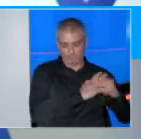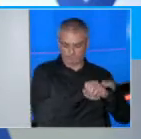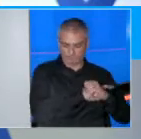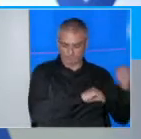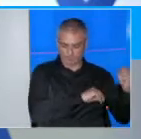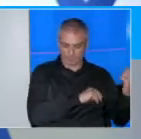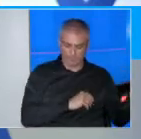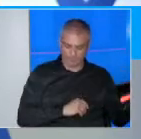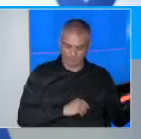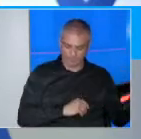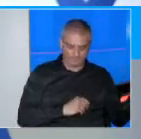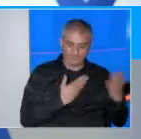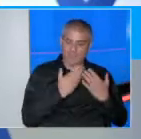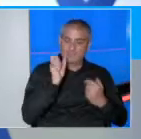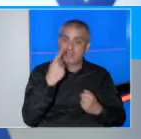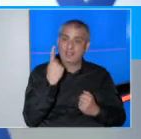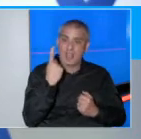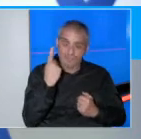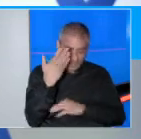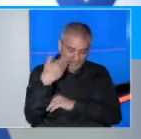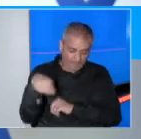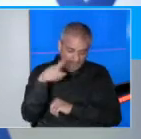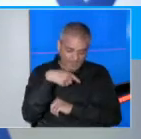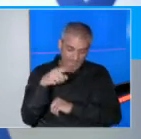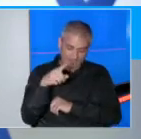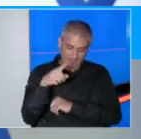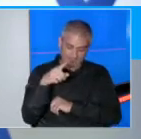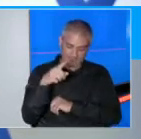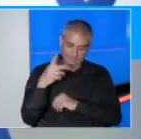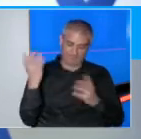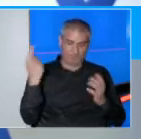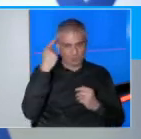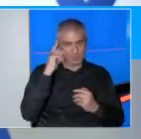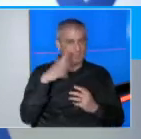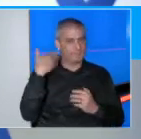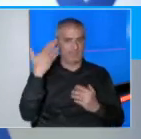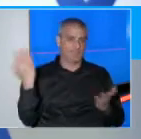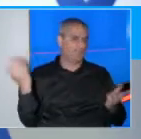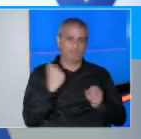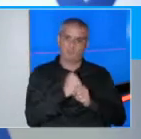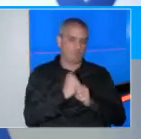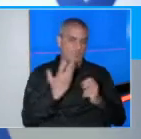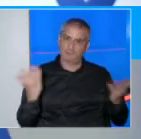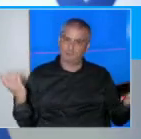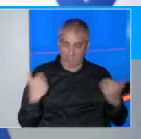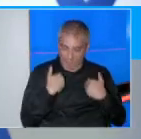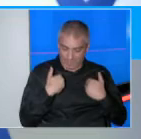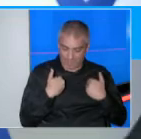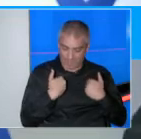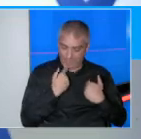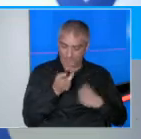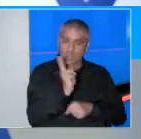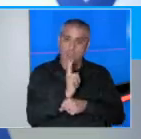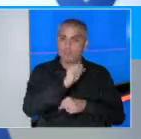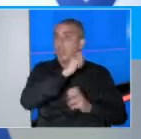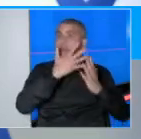חד משמעית נדב, אין אדם אחד במדינה שהיה מצביע לבנט, אם הוא יודע מה הוא הולך, מה הוא הולך לעשות. אני הייתי קוראת לזה עונת